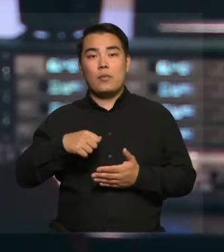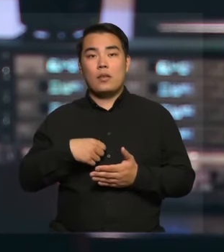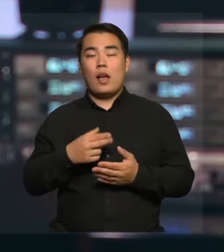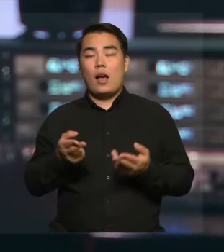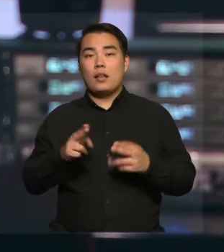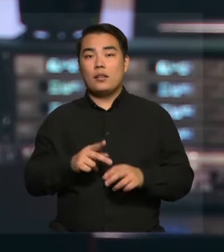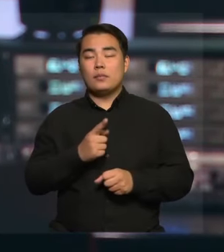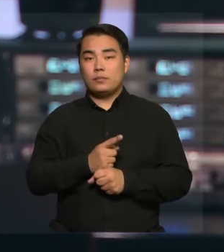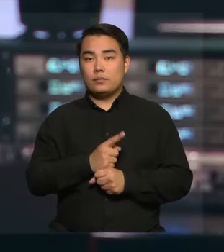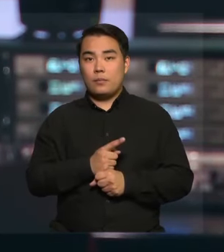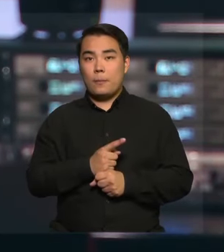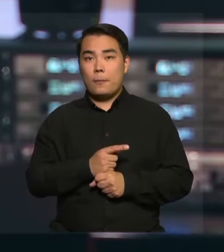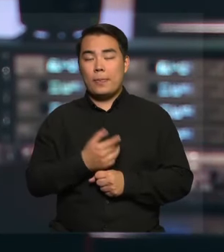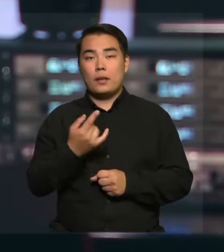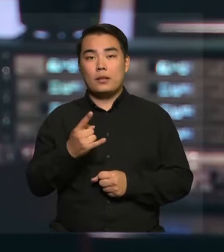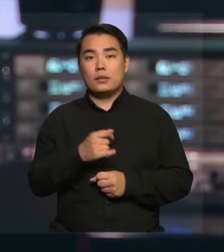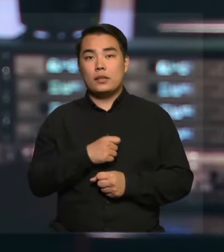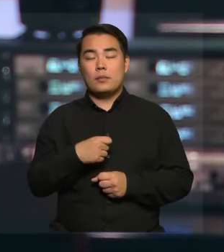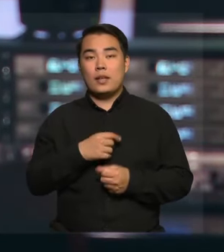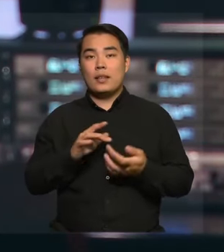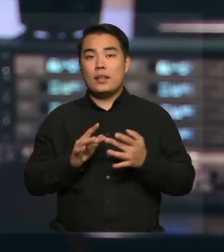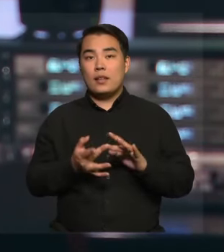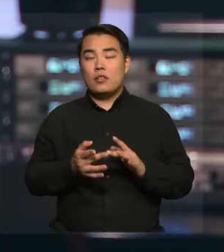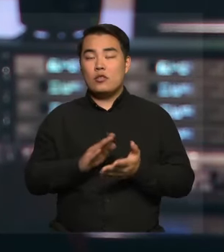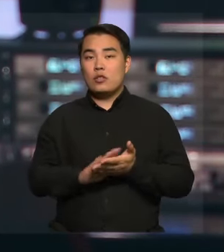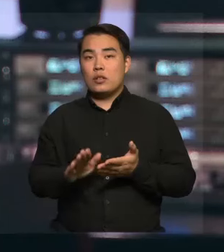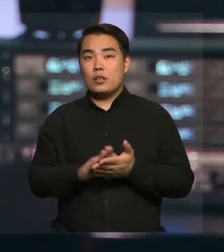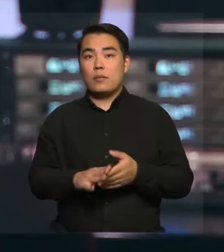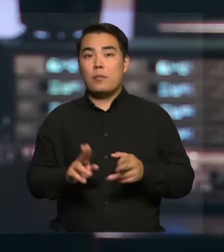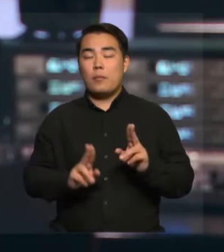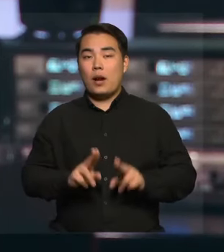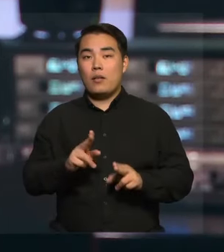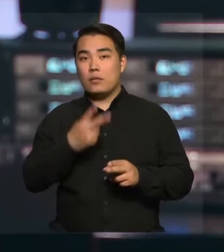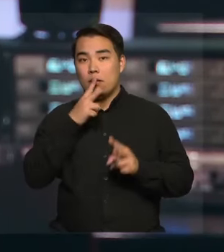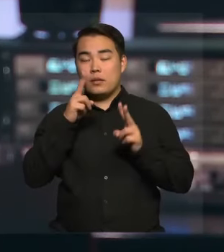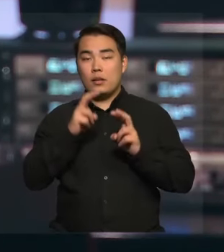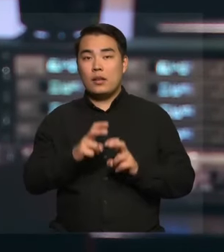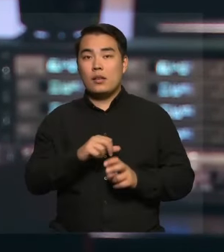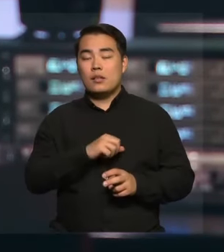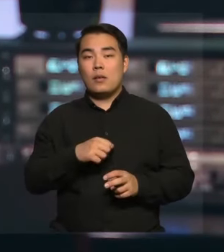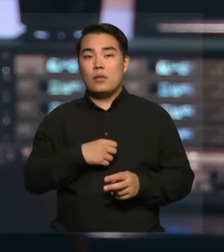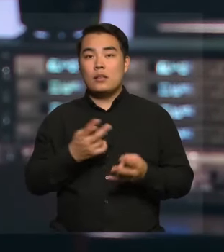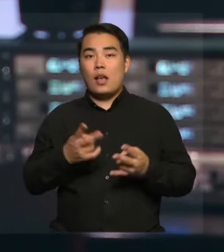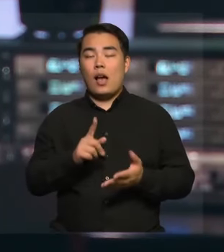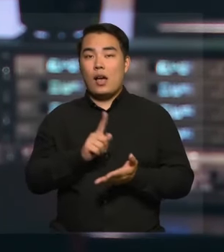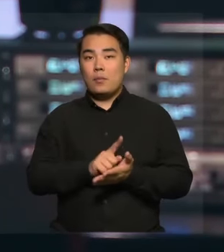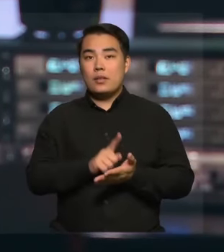қалдыруға болмайды. Балаға цифрлық гигиенаның қарапайым ережелерін үйрету ата-ананың міндеті, деді